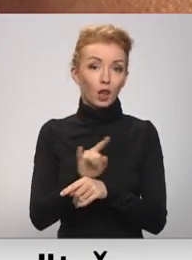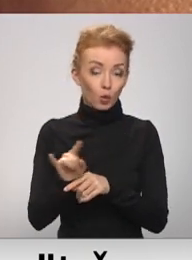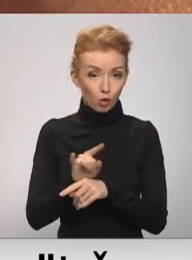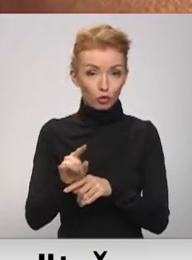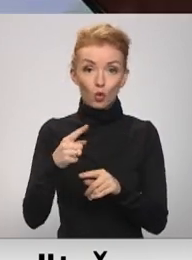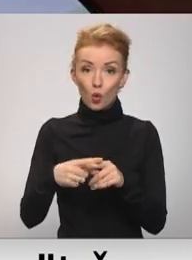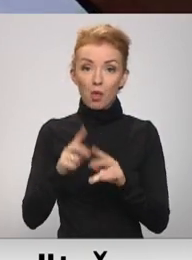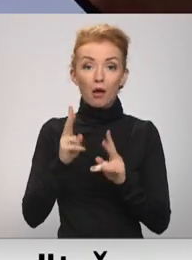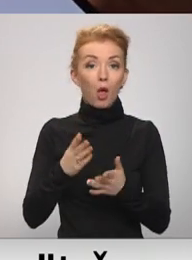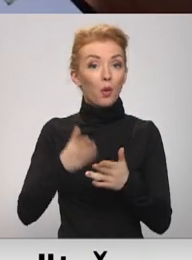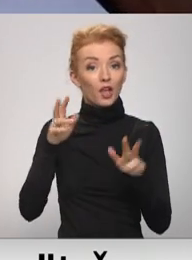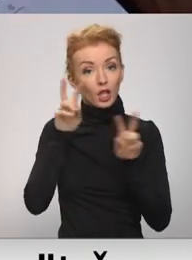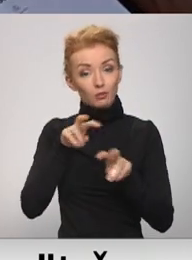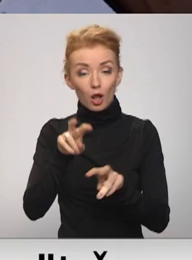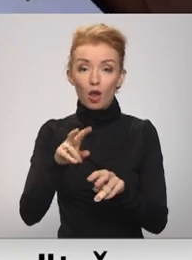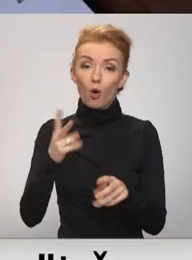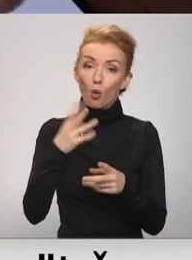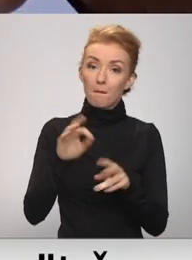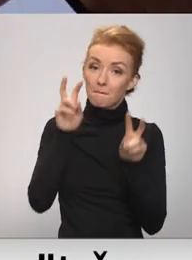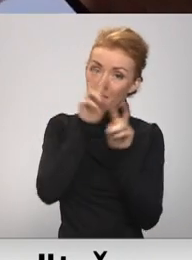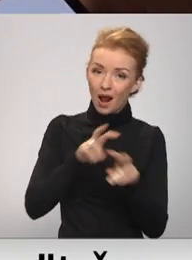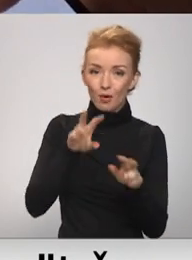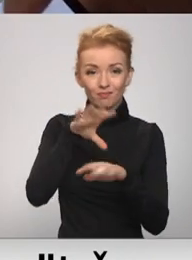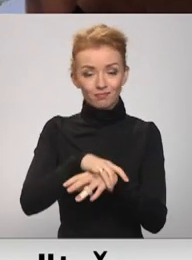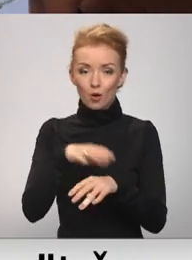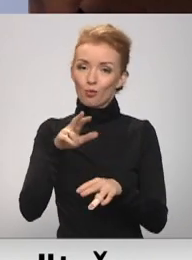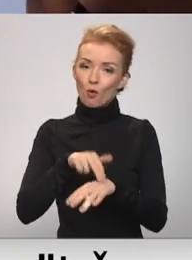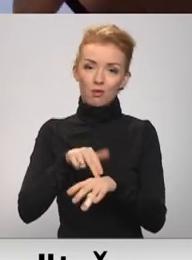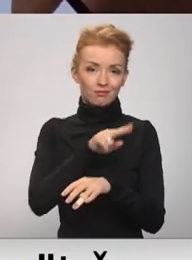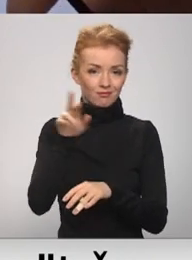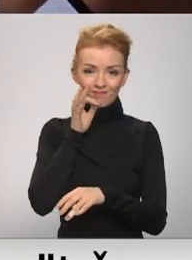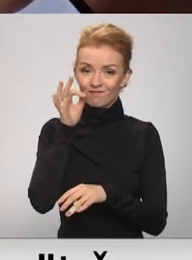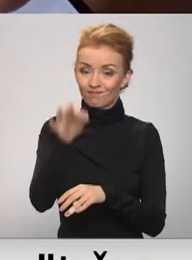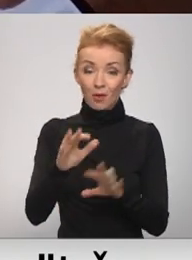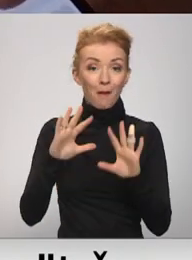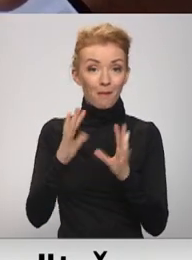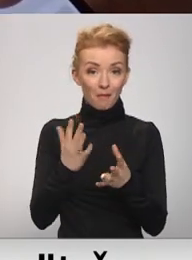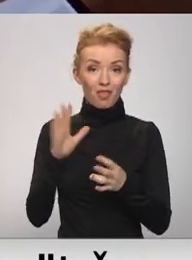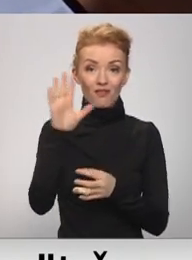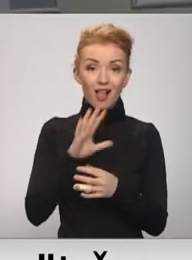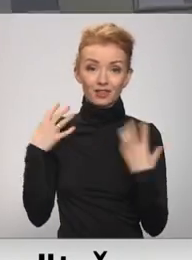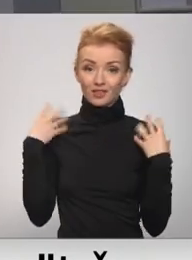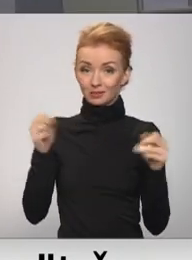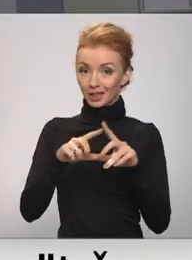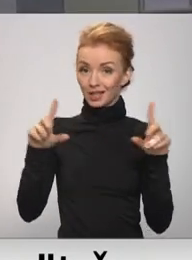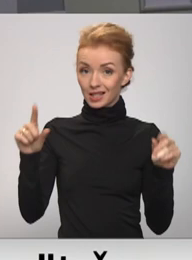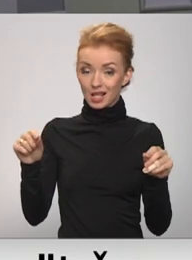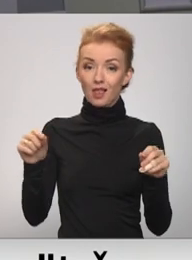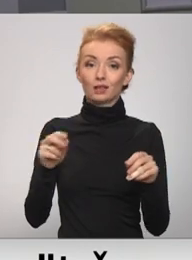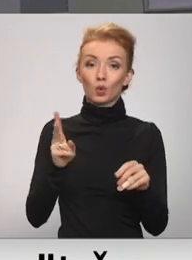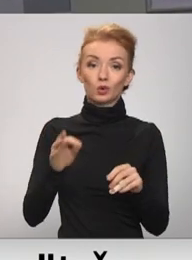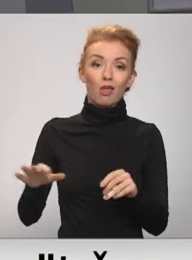viltojumu. Kā notiek izmeklēšana un kas tiek pārbaudīts, policija atteicās komentēt. Tikmēr Nacionālā veselības dienesta Kurzemes